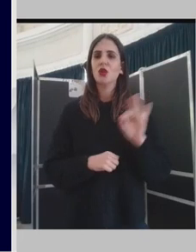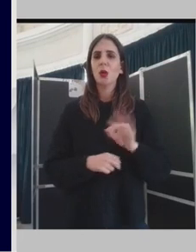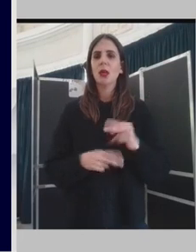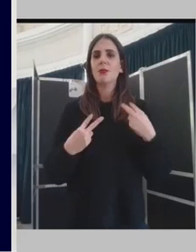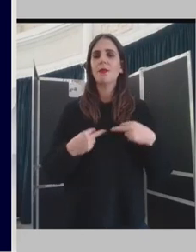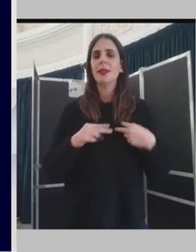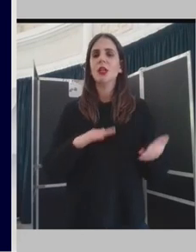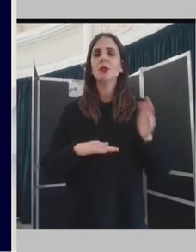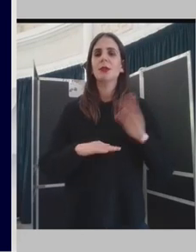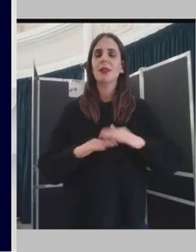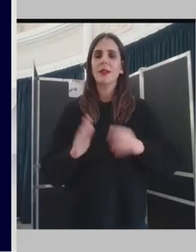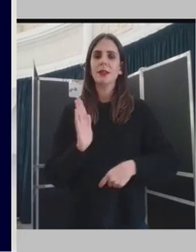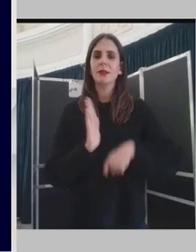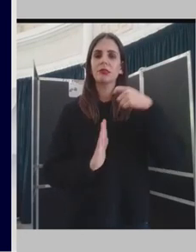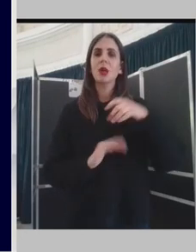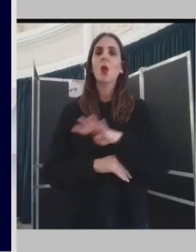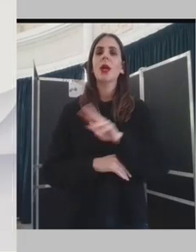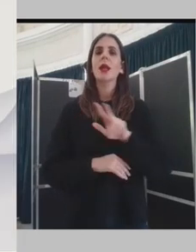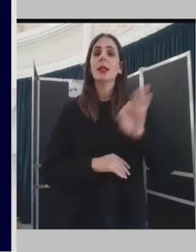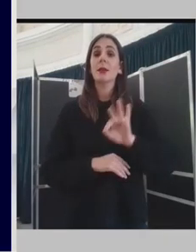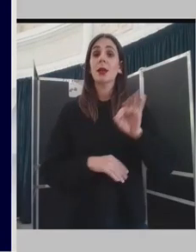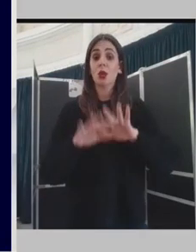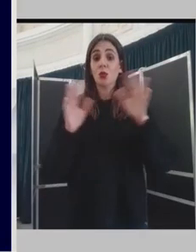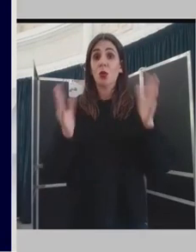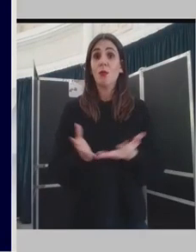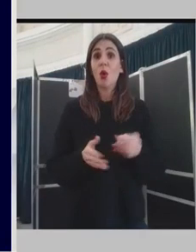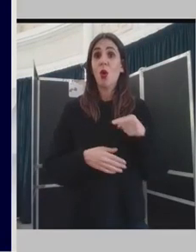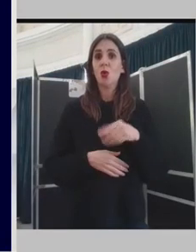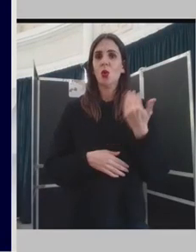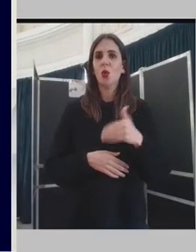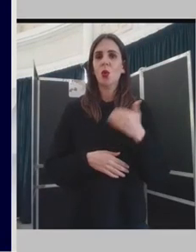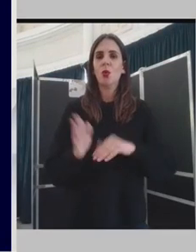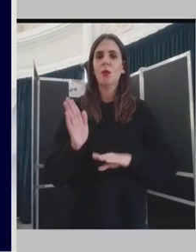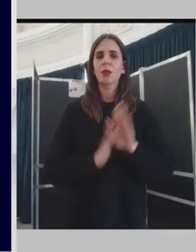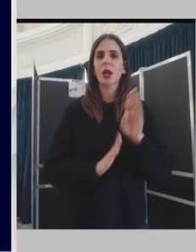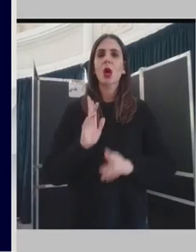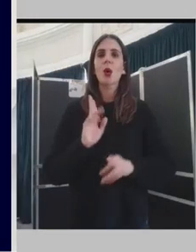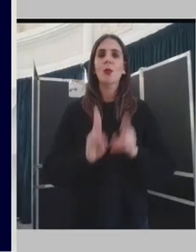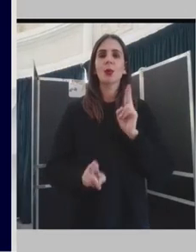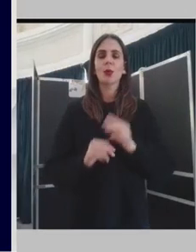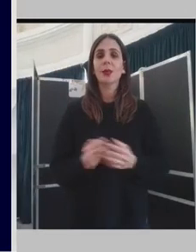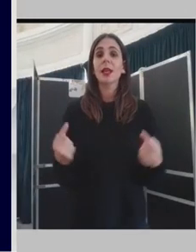è 43%, rispetto al 6% o all'8% che